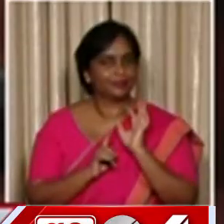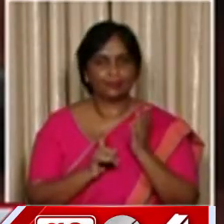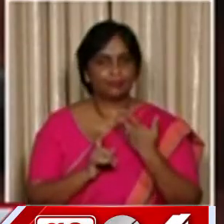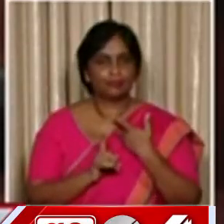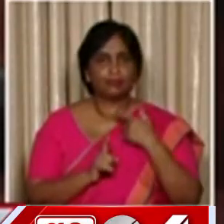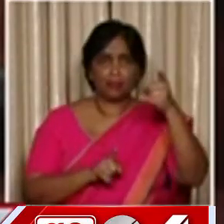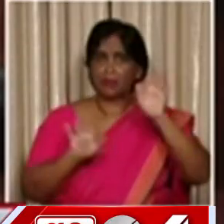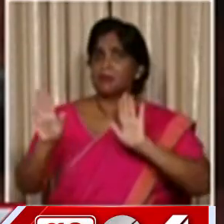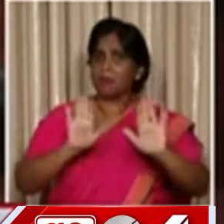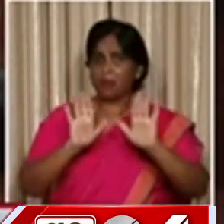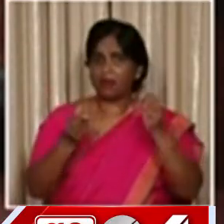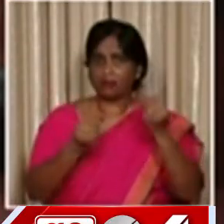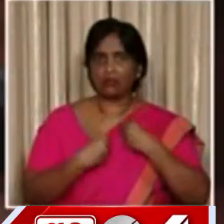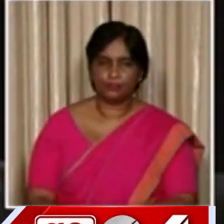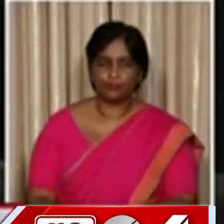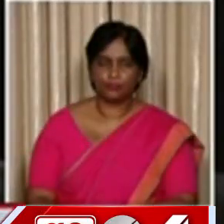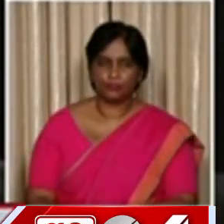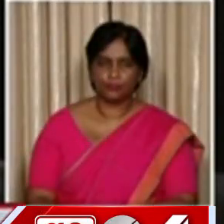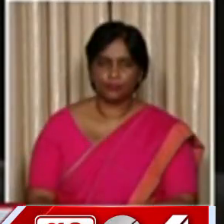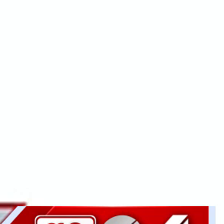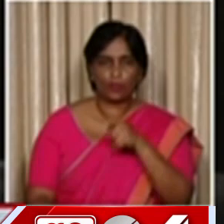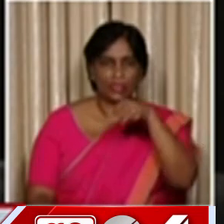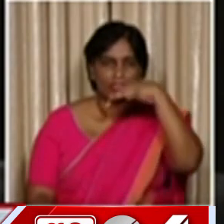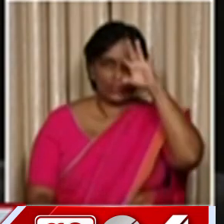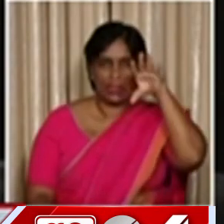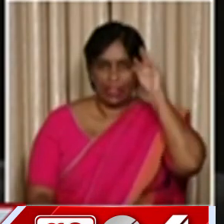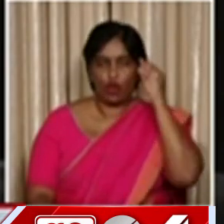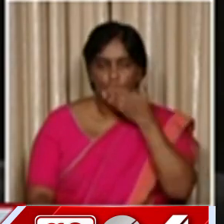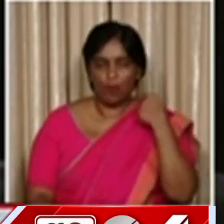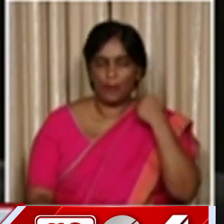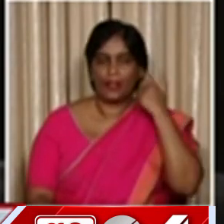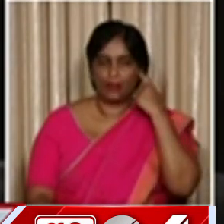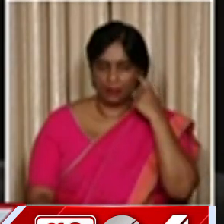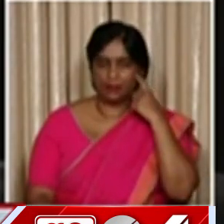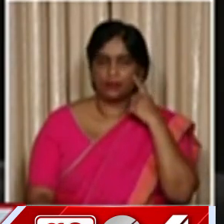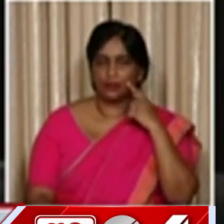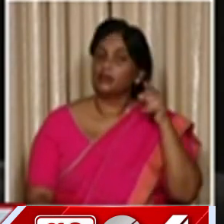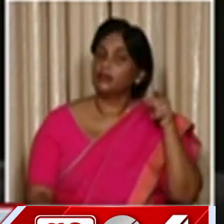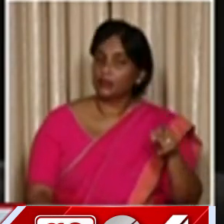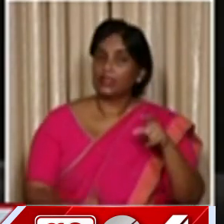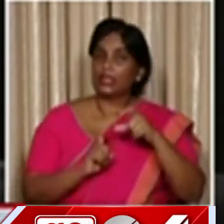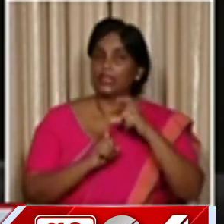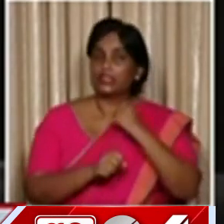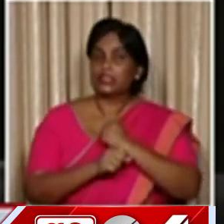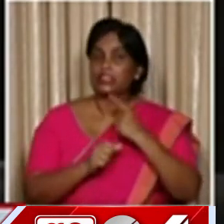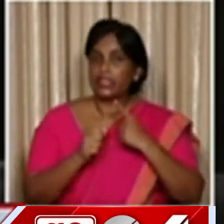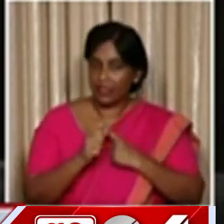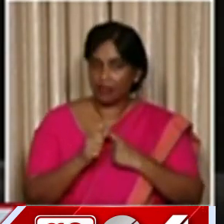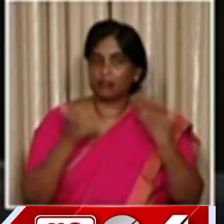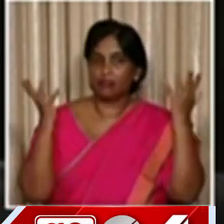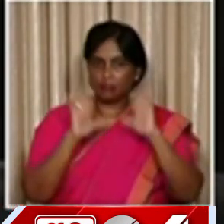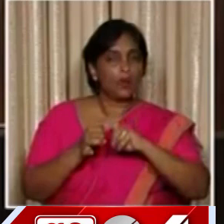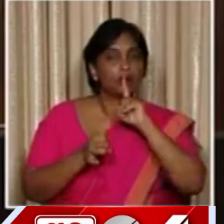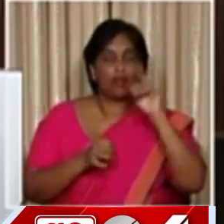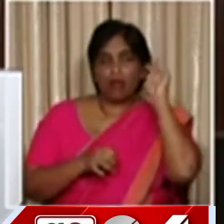සභාව ඔබතුමා පාලනය කරලා දෙන්න මෙහෙම කතා කරන්න බෑනේ මේ ප්‍රශ්නය මහවැලි අමාත්‍යංශයට අයිති වගේම දිස්ත්‍රික් ලේකම්තුමාටත් මේක කැඳවලා